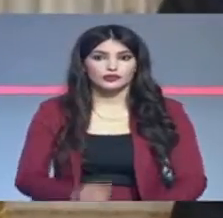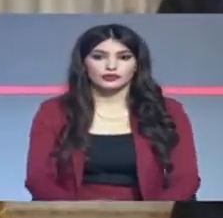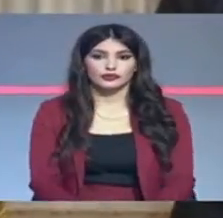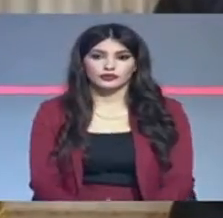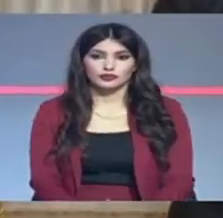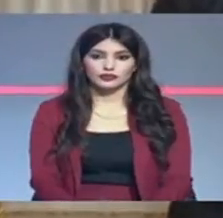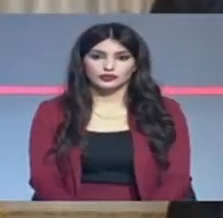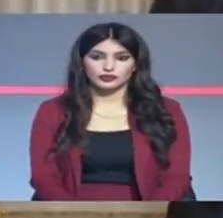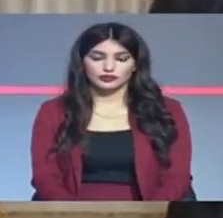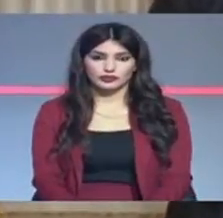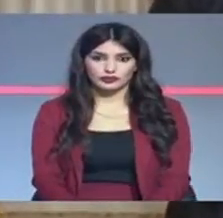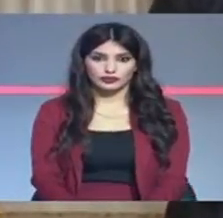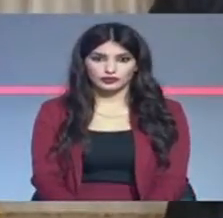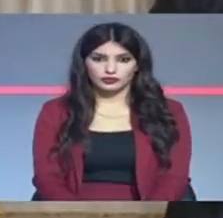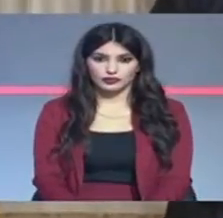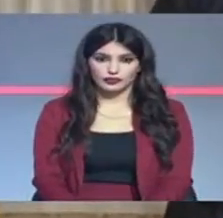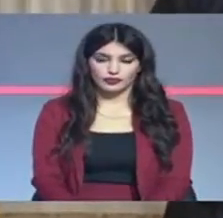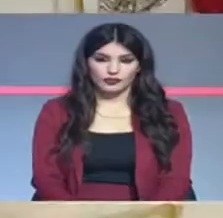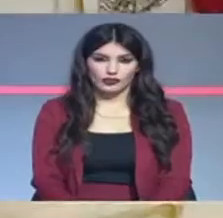ام